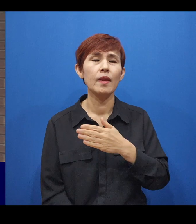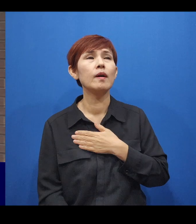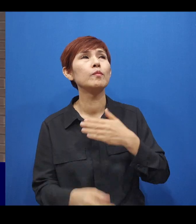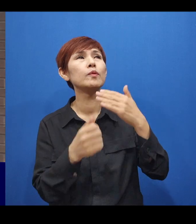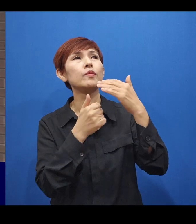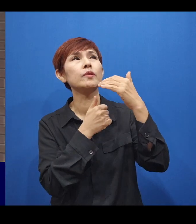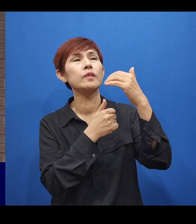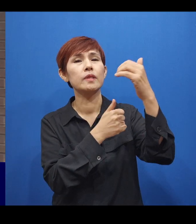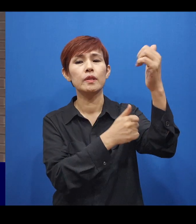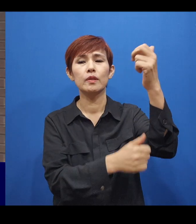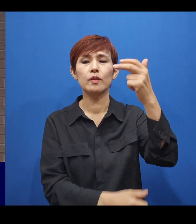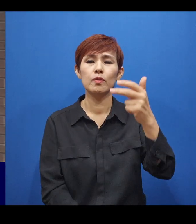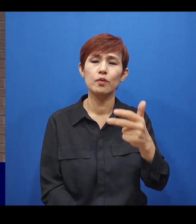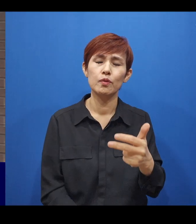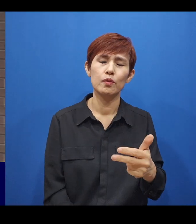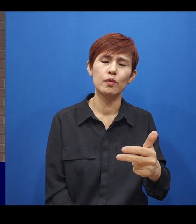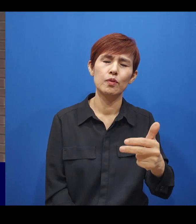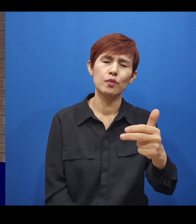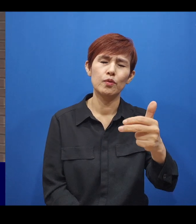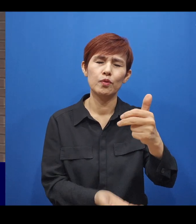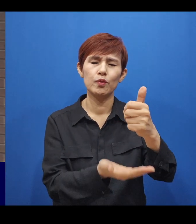나를 부르신